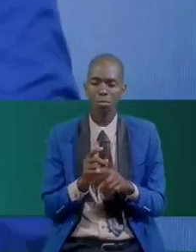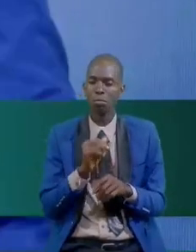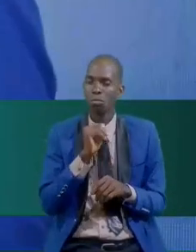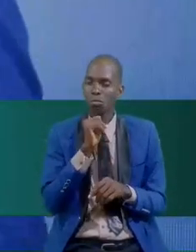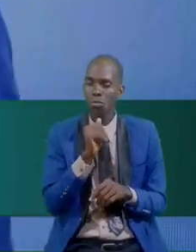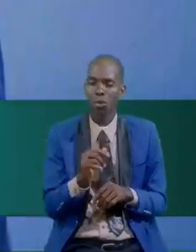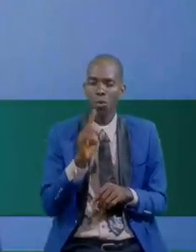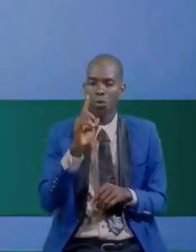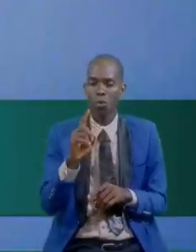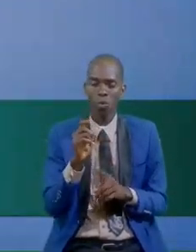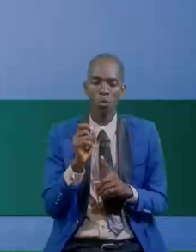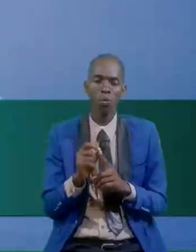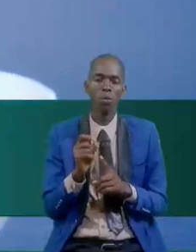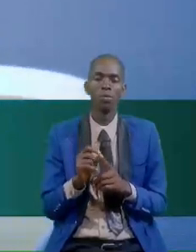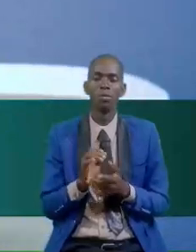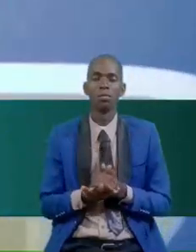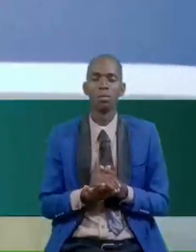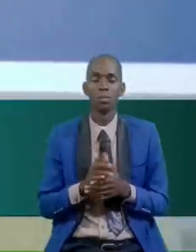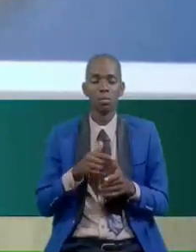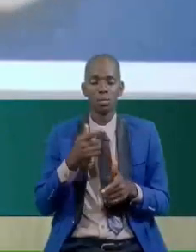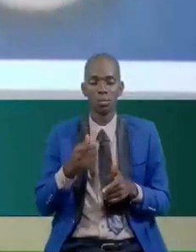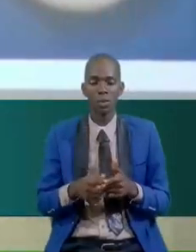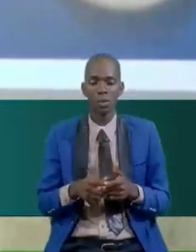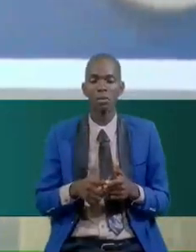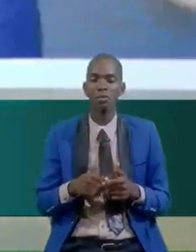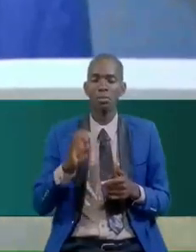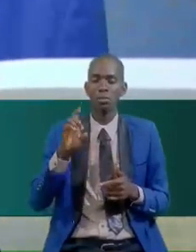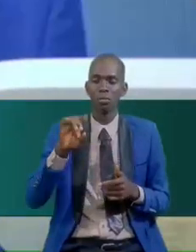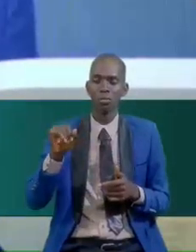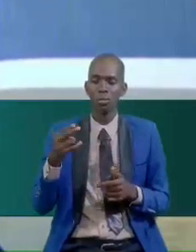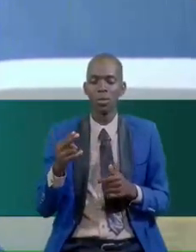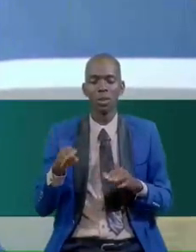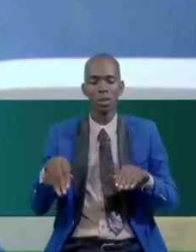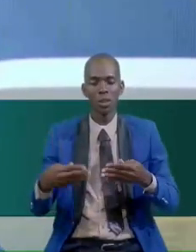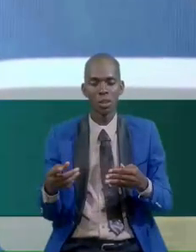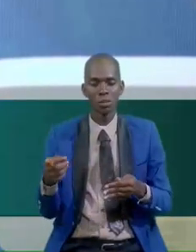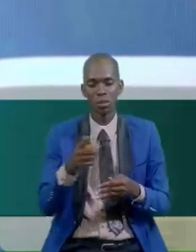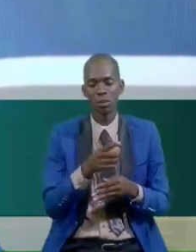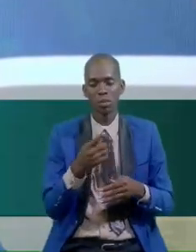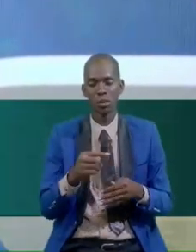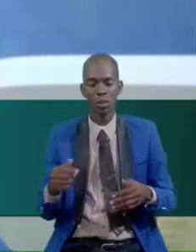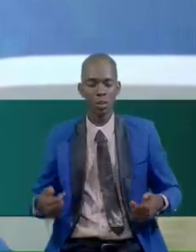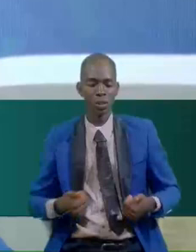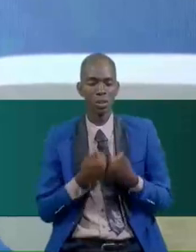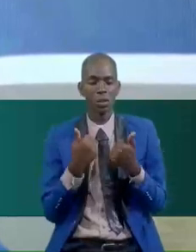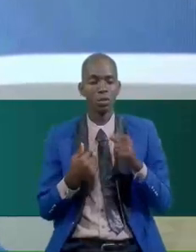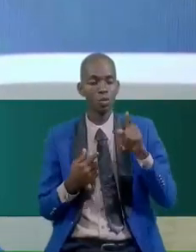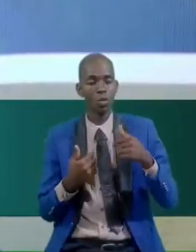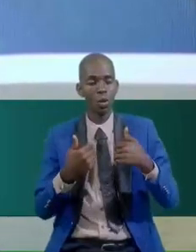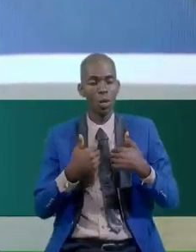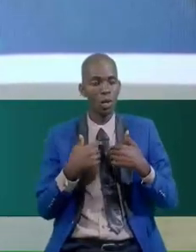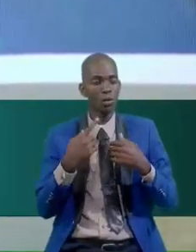Et le peuple ne lui répondit rien. Il leur a lancé un défi. Vous avez les prophètes de